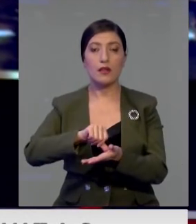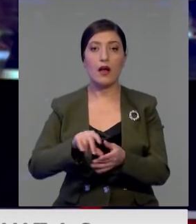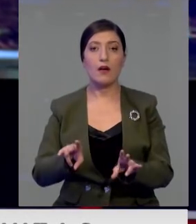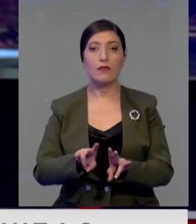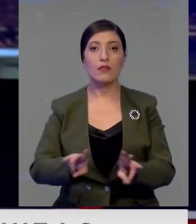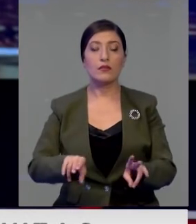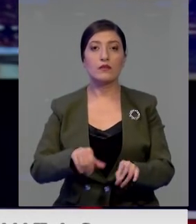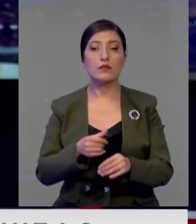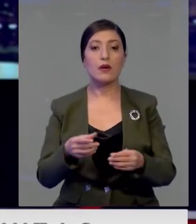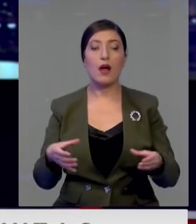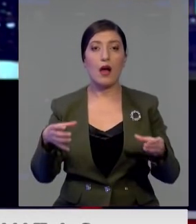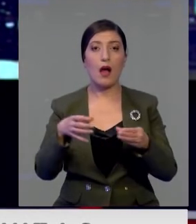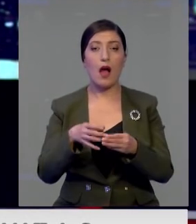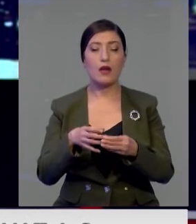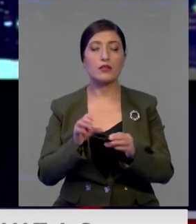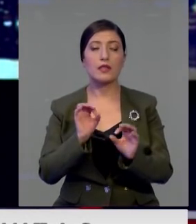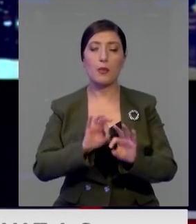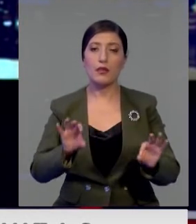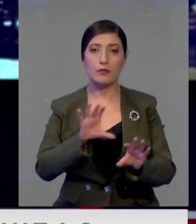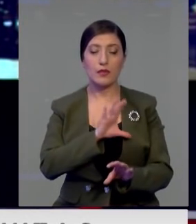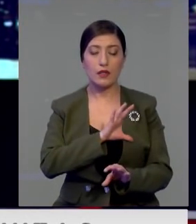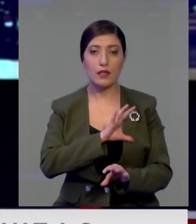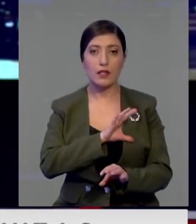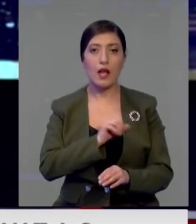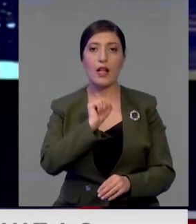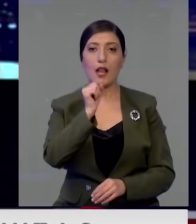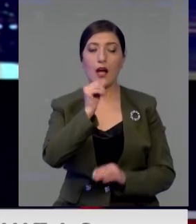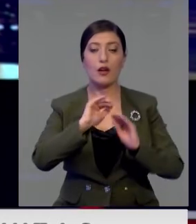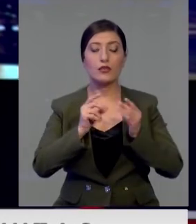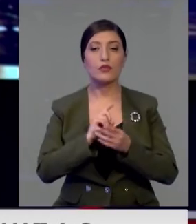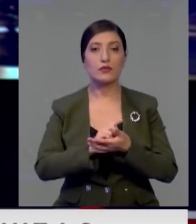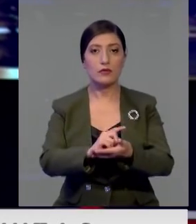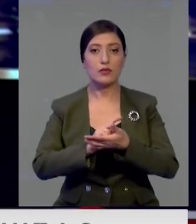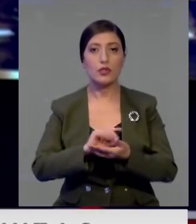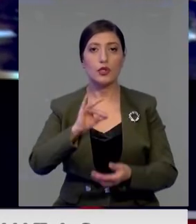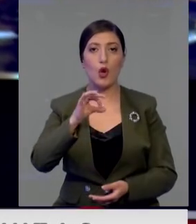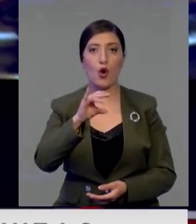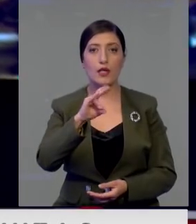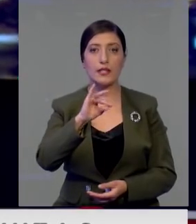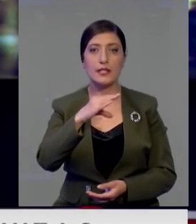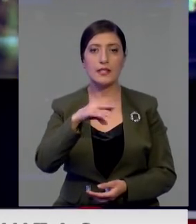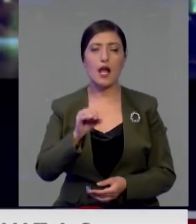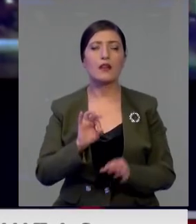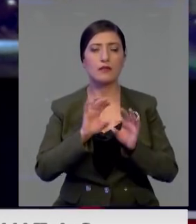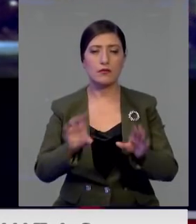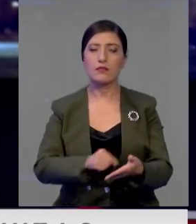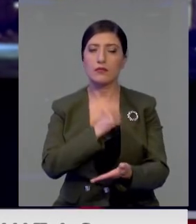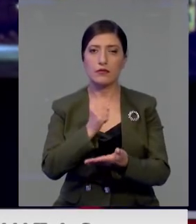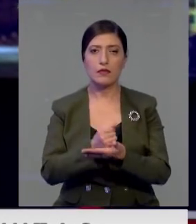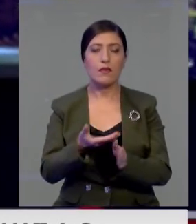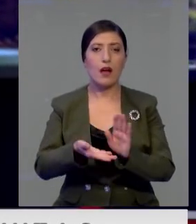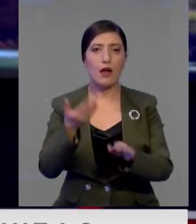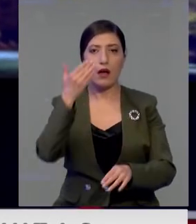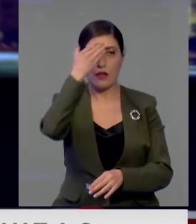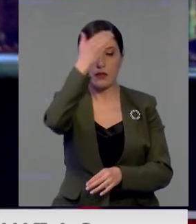Էդուարդ Աղաջանյանն է ներկայացրել որոշումը։ Լրագրողների հետ զեկուցում Իոաննիսյանը հաստատել է, որ ժամանակին իր ելույթներում հանրային